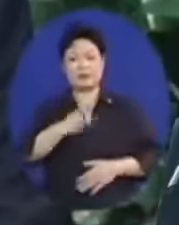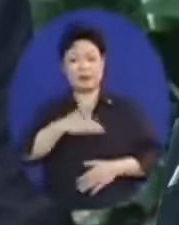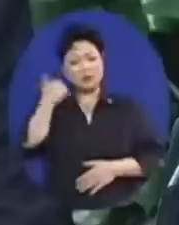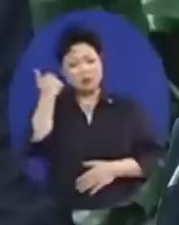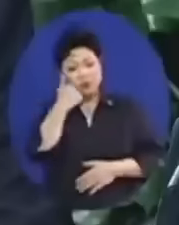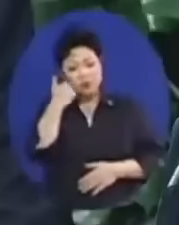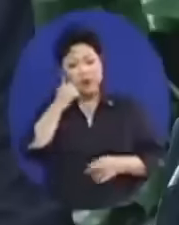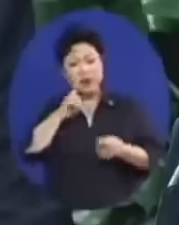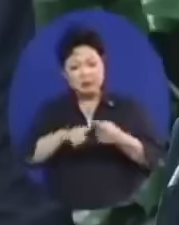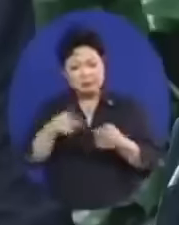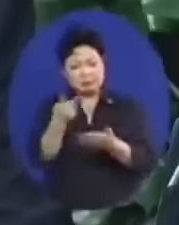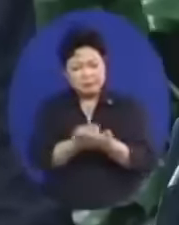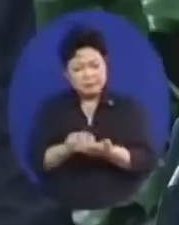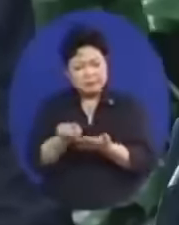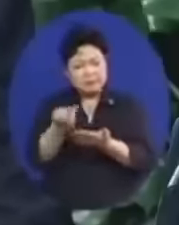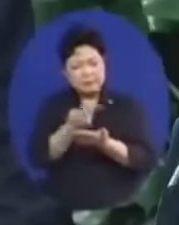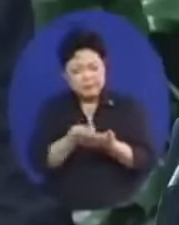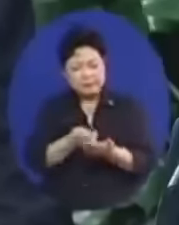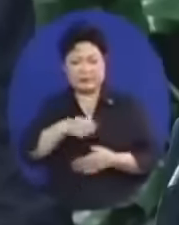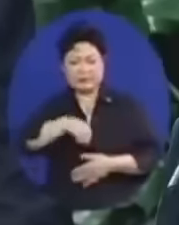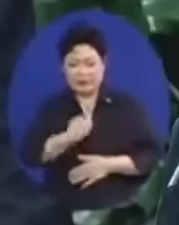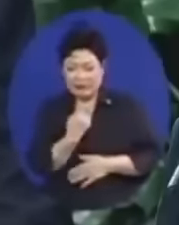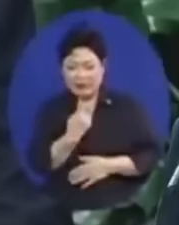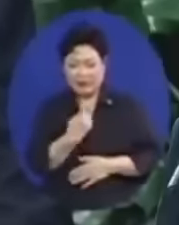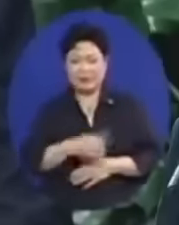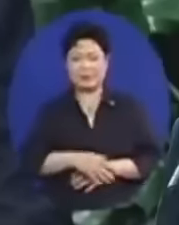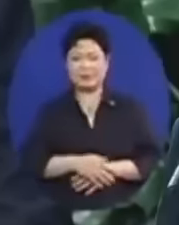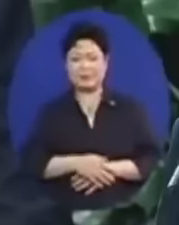찾아 발부둥을 치다가 자기가